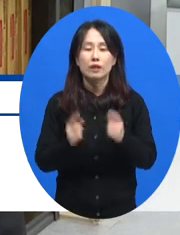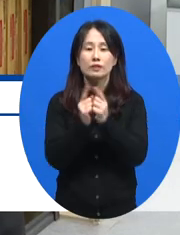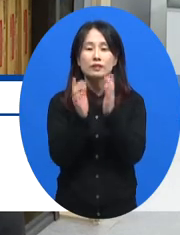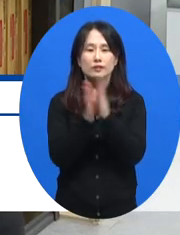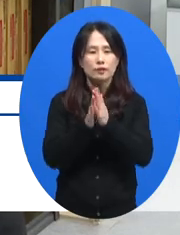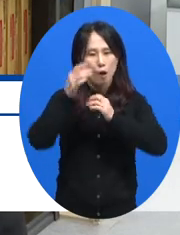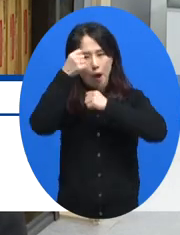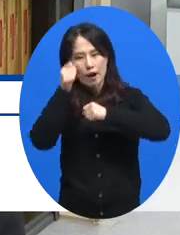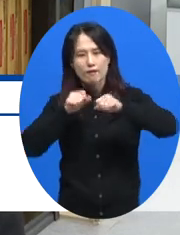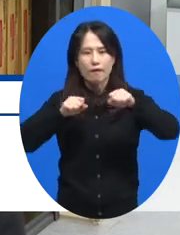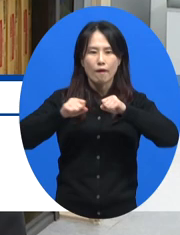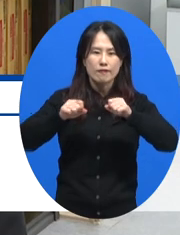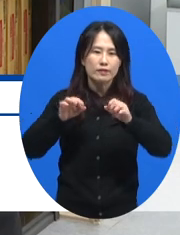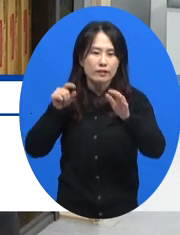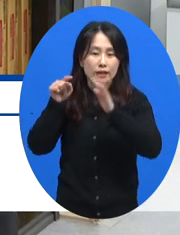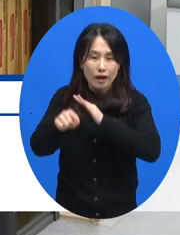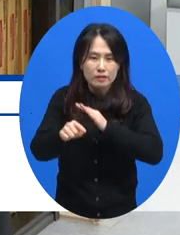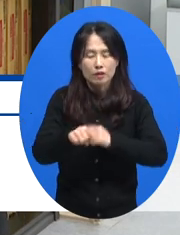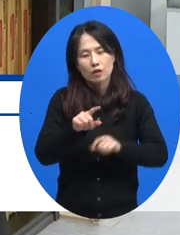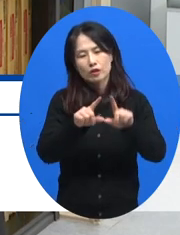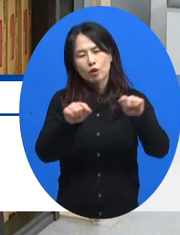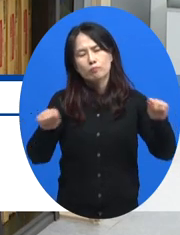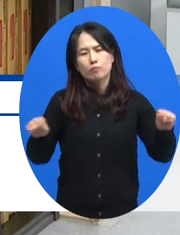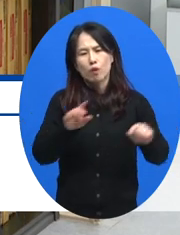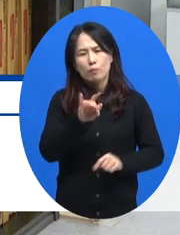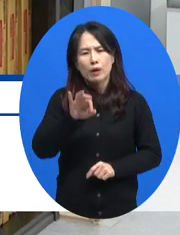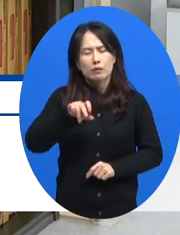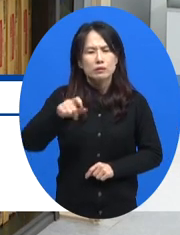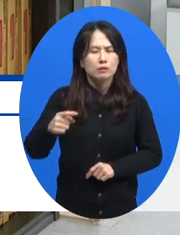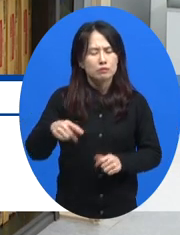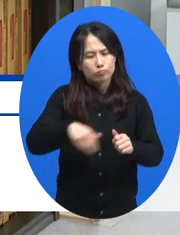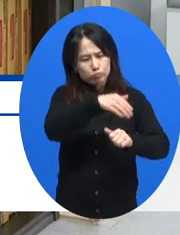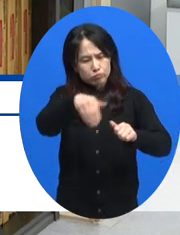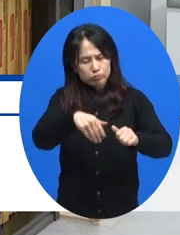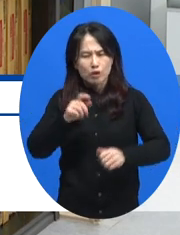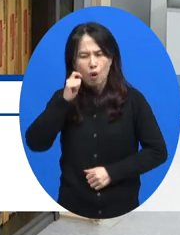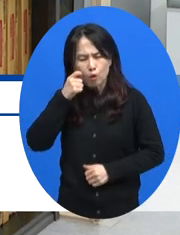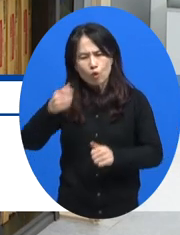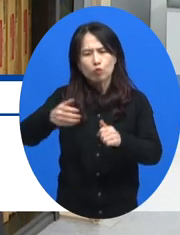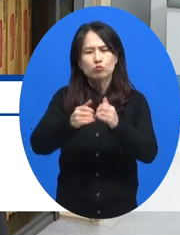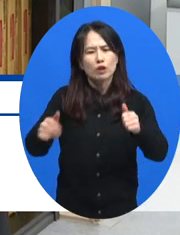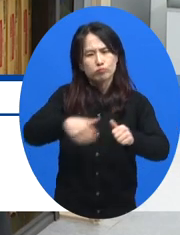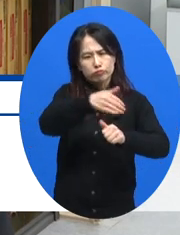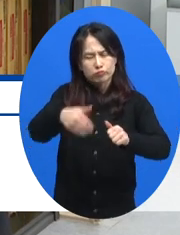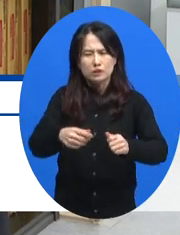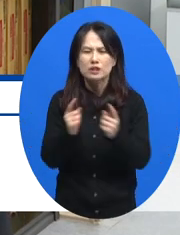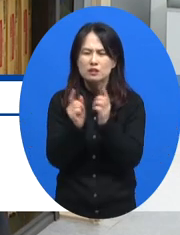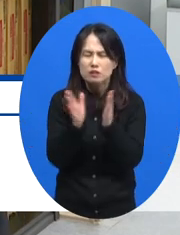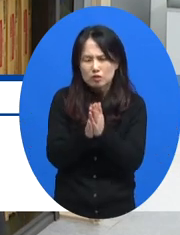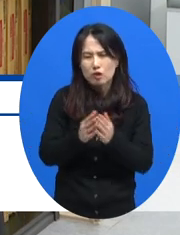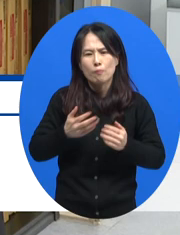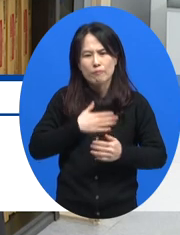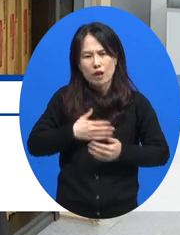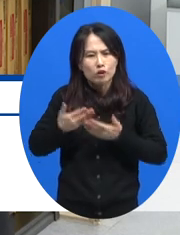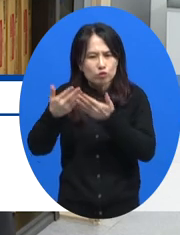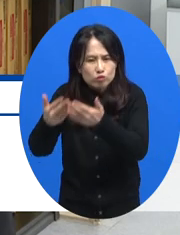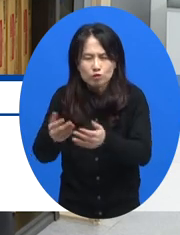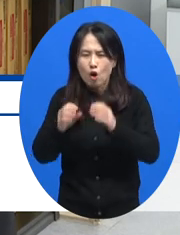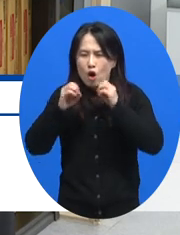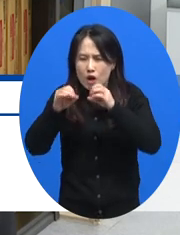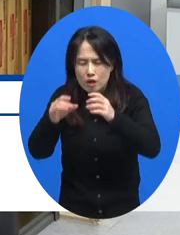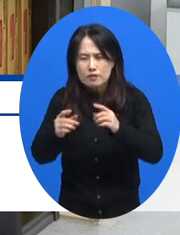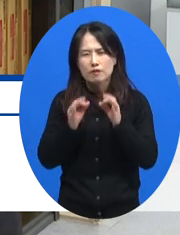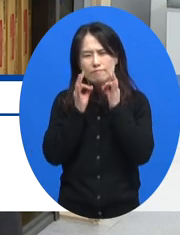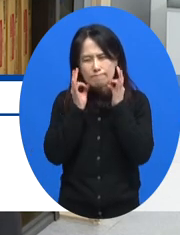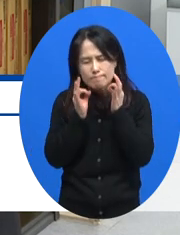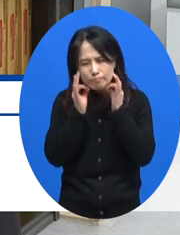찾아가서 이런 푸드뱅크의 현실이라든가 어려운 분들의 현실을 전달을 하면서 좀 진심을 다해서 시간을